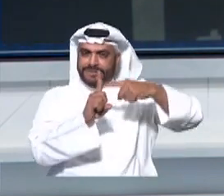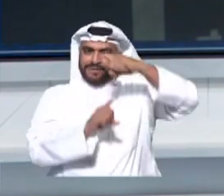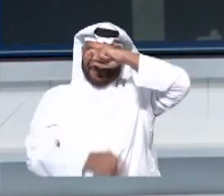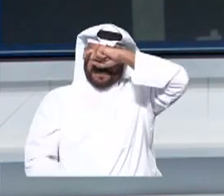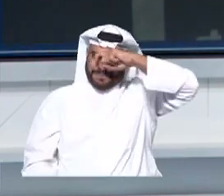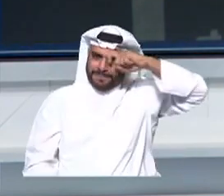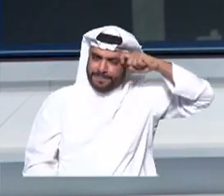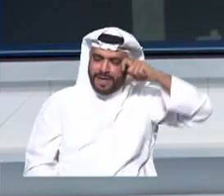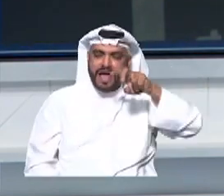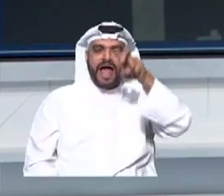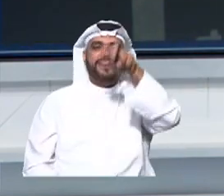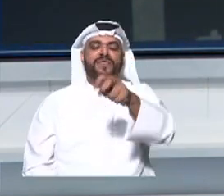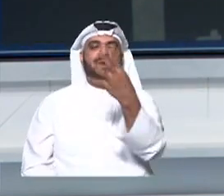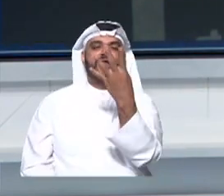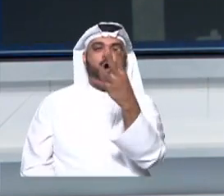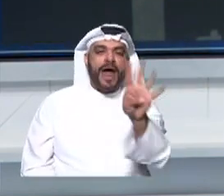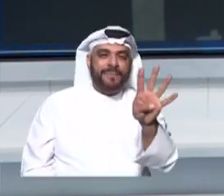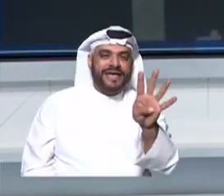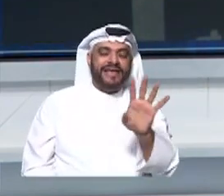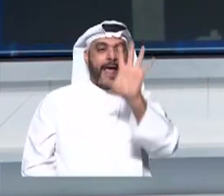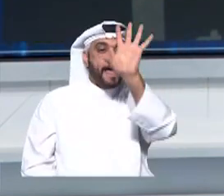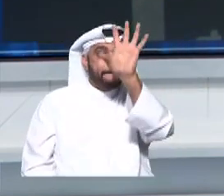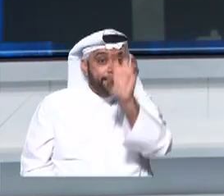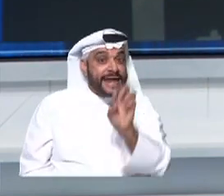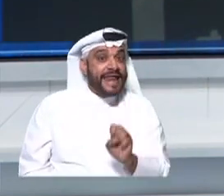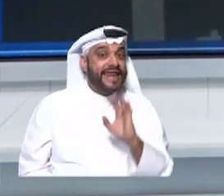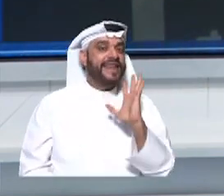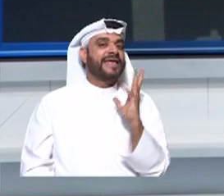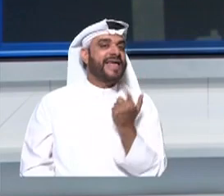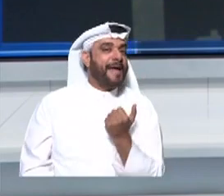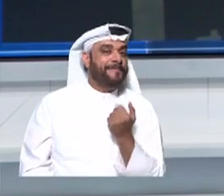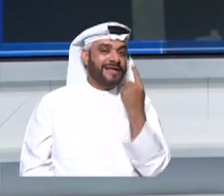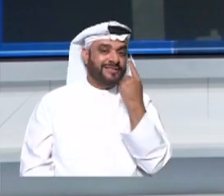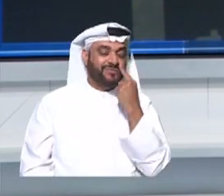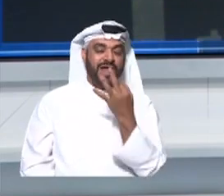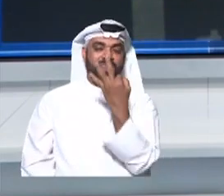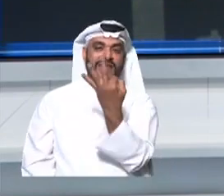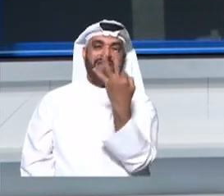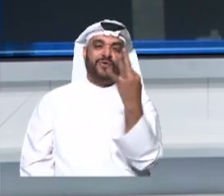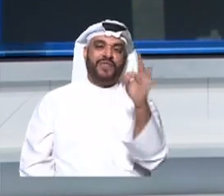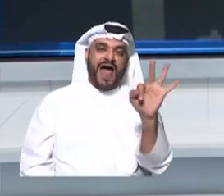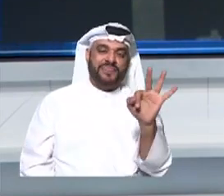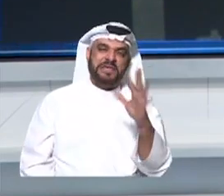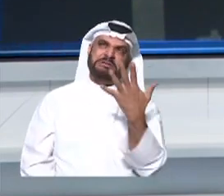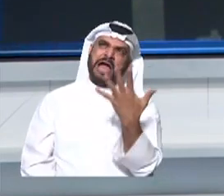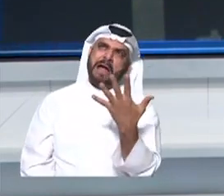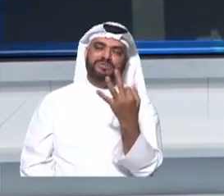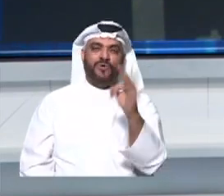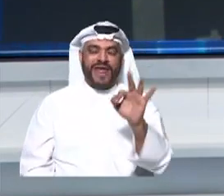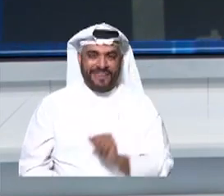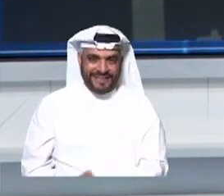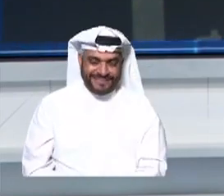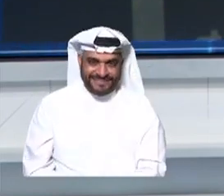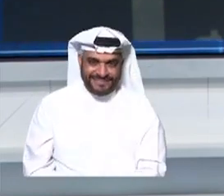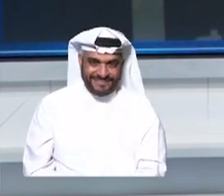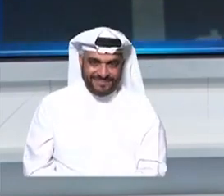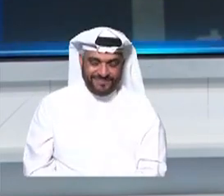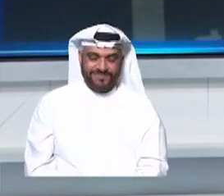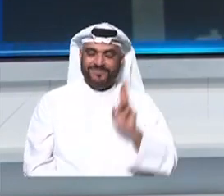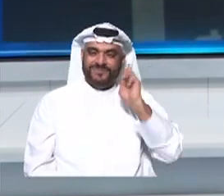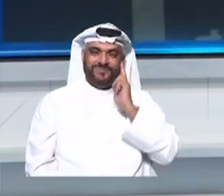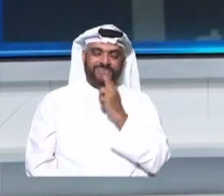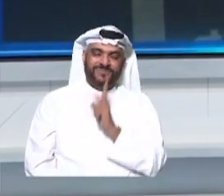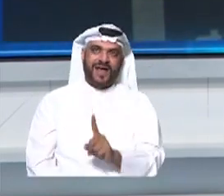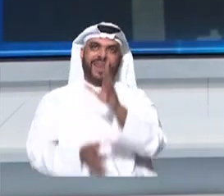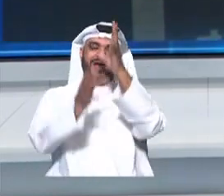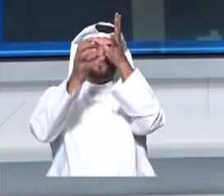ما بين 48 ودرجات الحرارة الصغرى متفاوتة ما بين 33 إلى 35 درجة مئوية. أعزائي